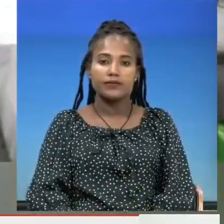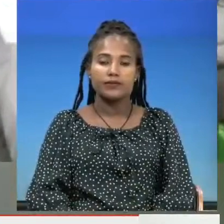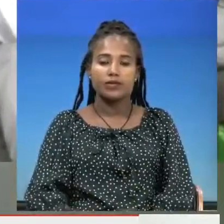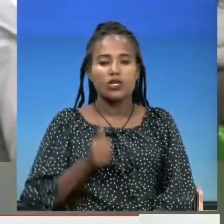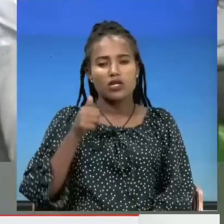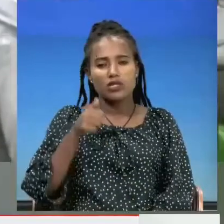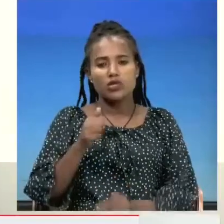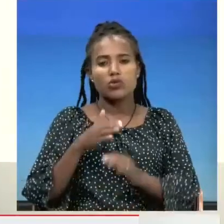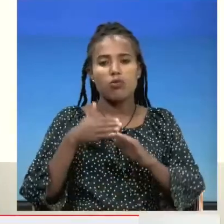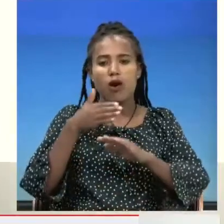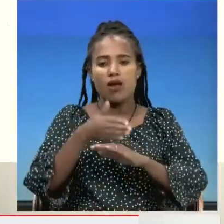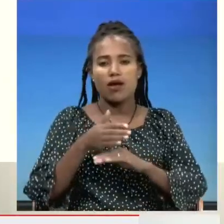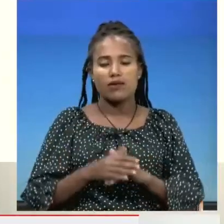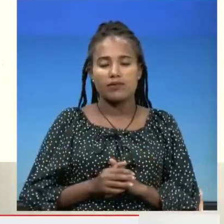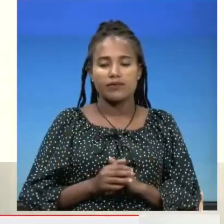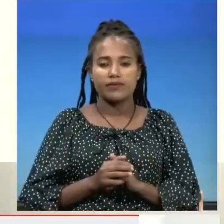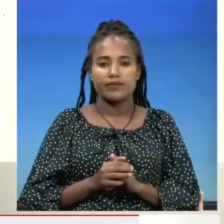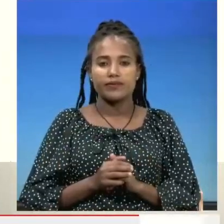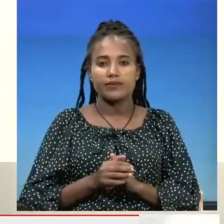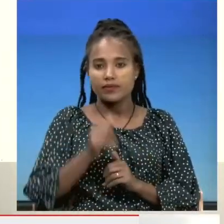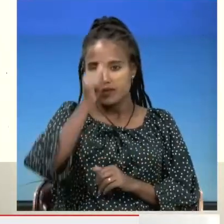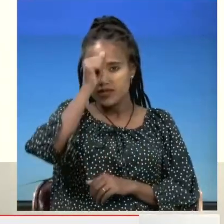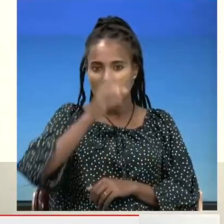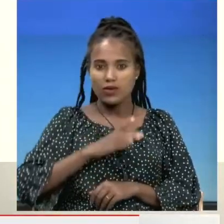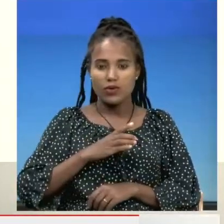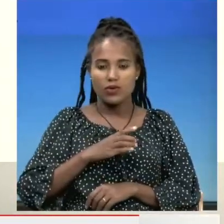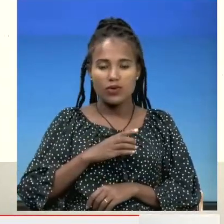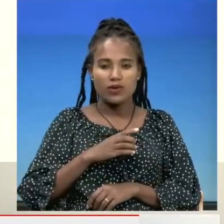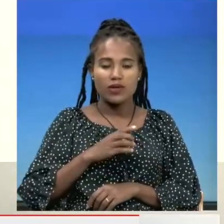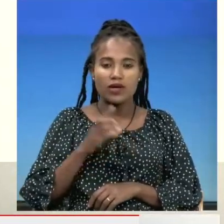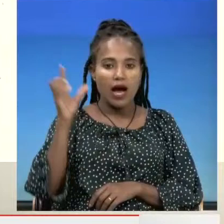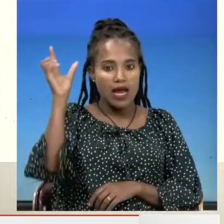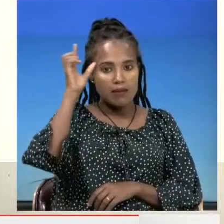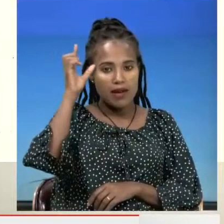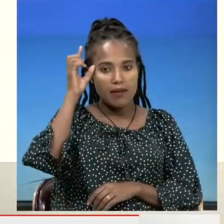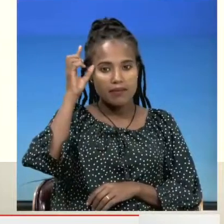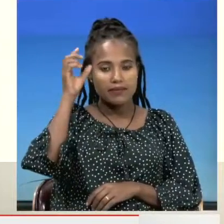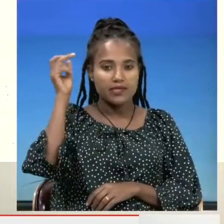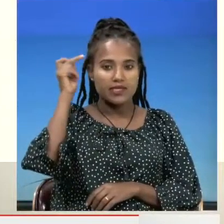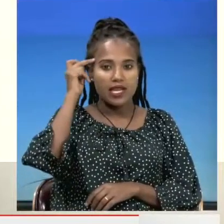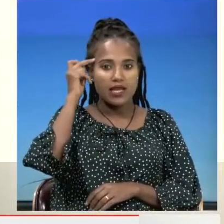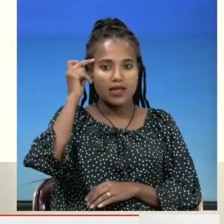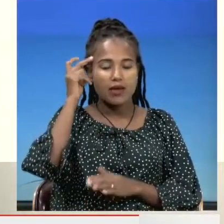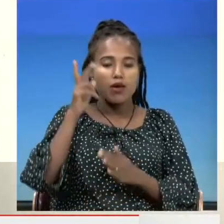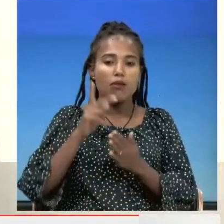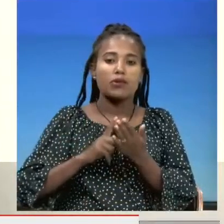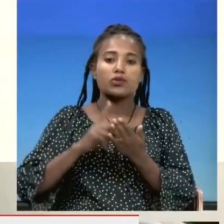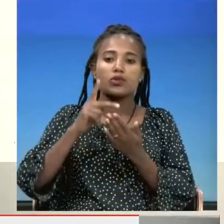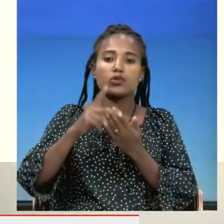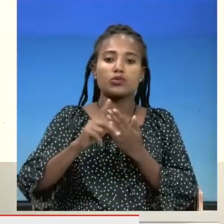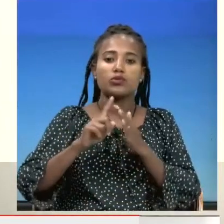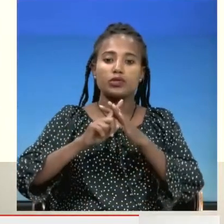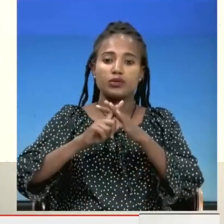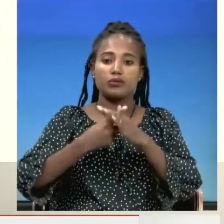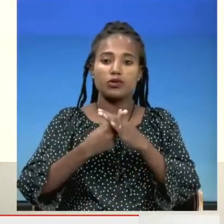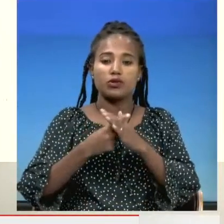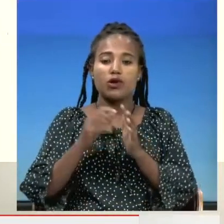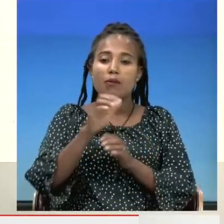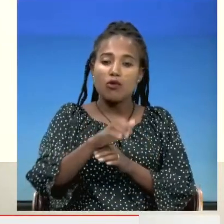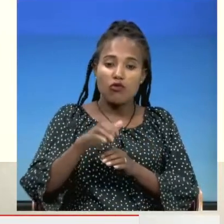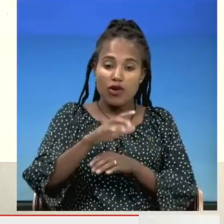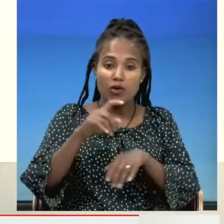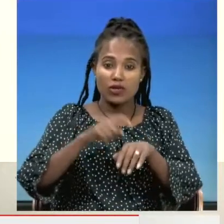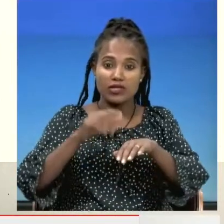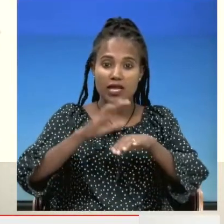ከእሳቸው በኋላ አቶ ኃይለ ማርያም ደሳለኝ ፕሮጀክቱ በጅምር በቁፋሮ ጊዜ